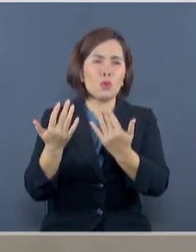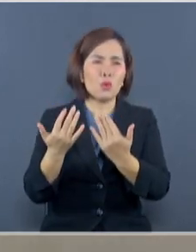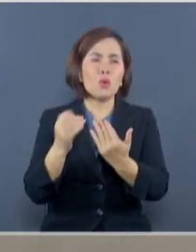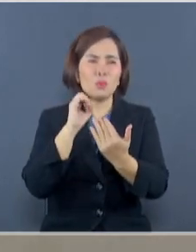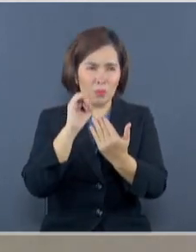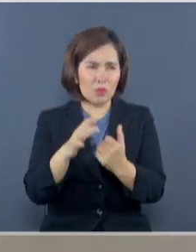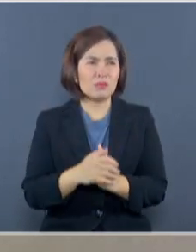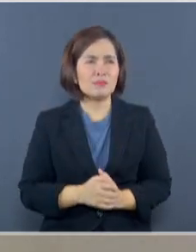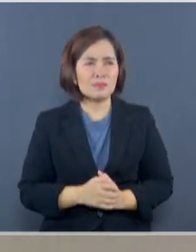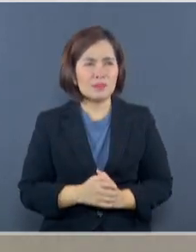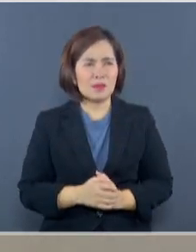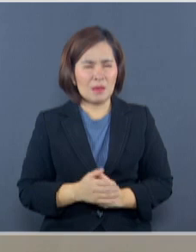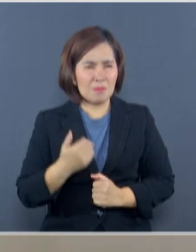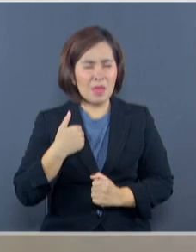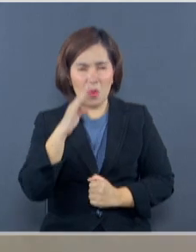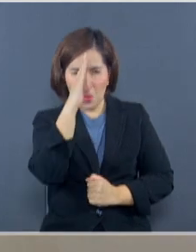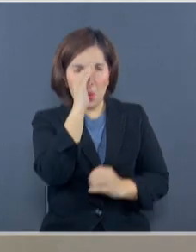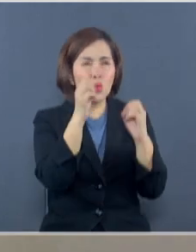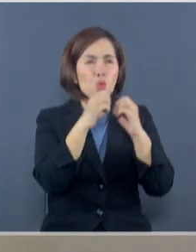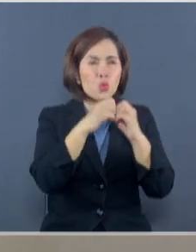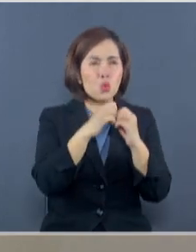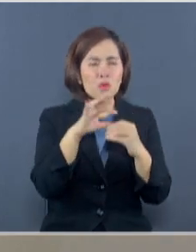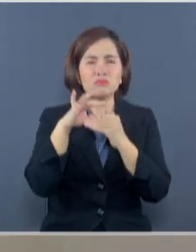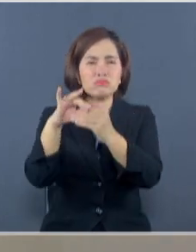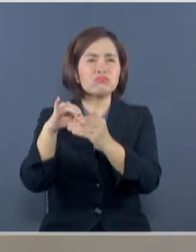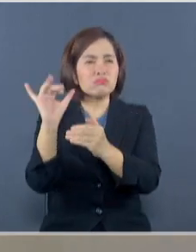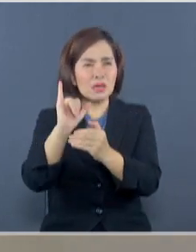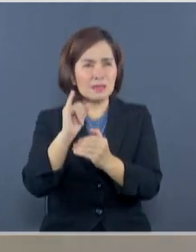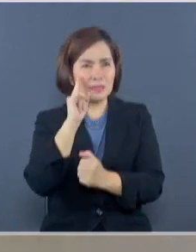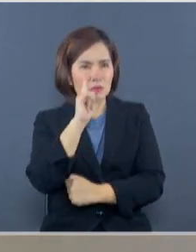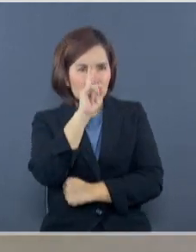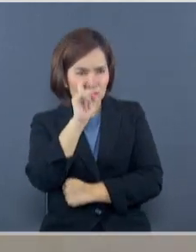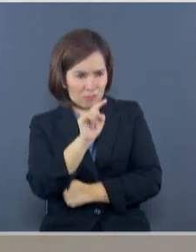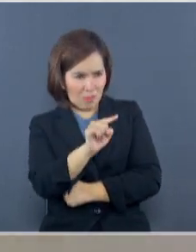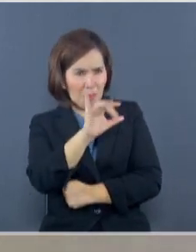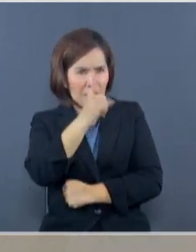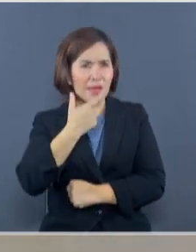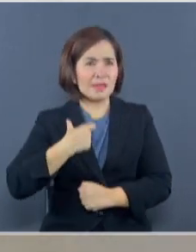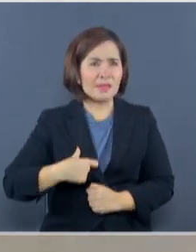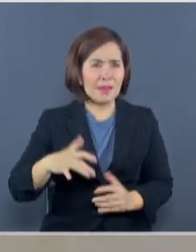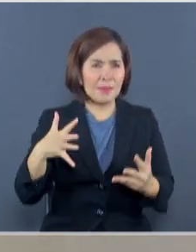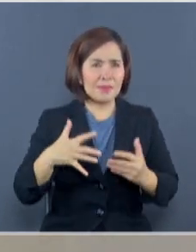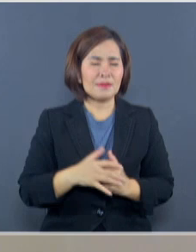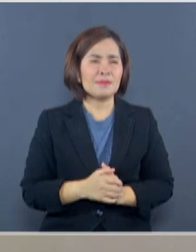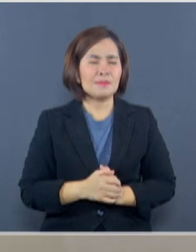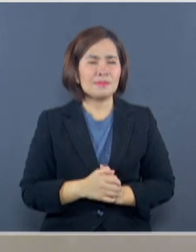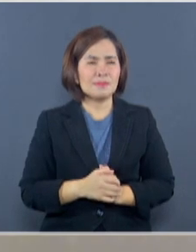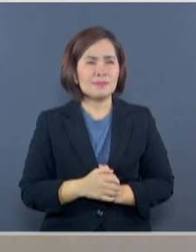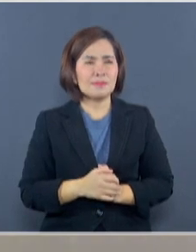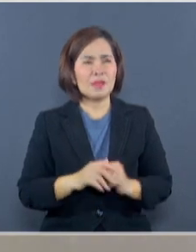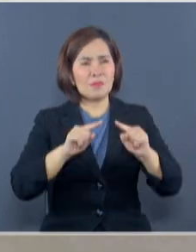อเขายังมีลูกความอยู่เยอะอะไรนะครับทีนี้ผมก็เลยมาเอะใจว่าเอ๊ะใบอนุญาตเนี่ยมัน